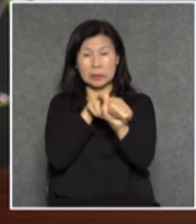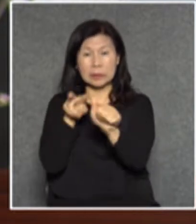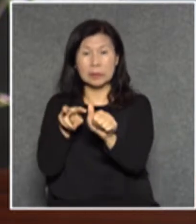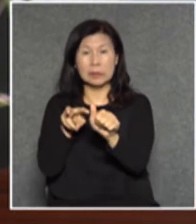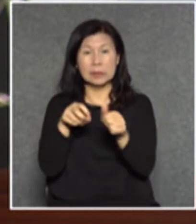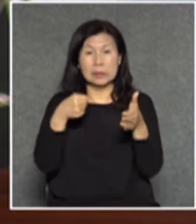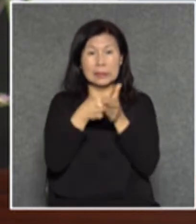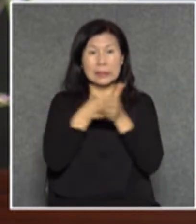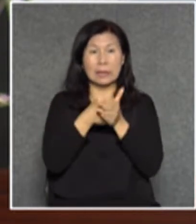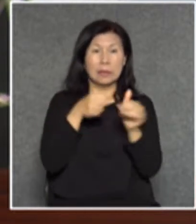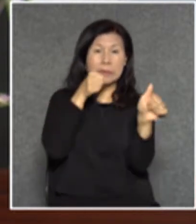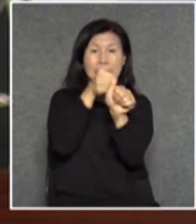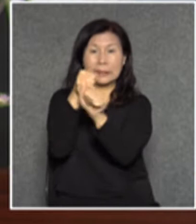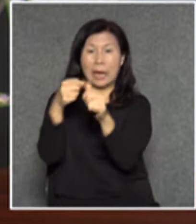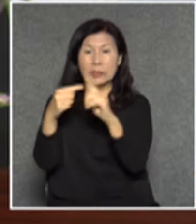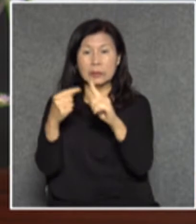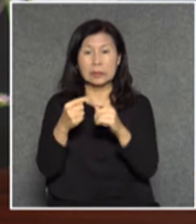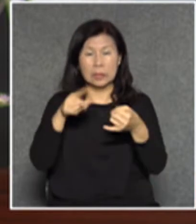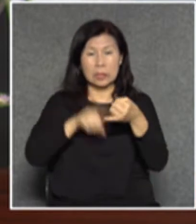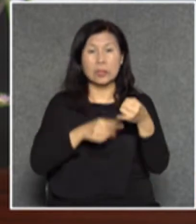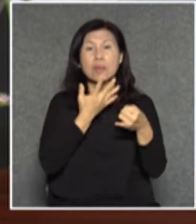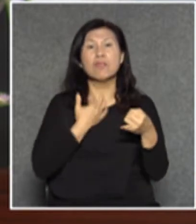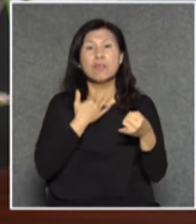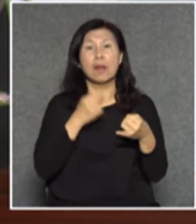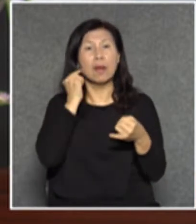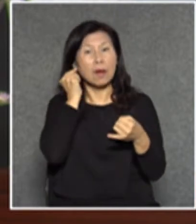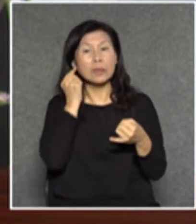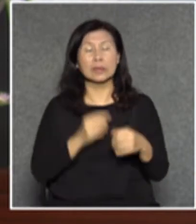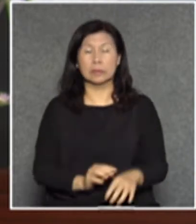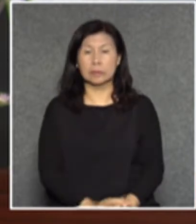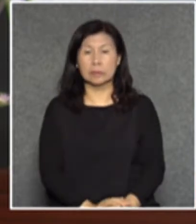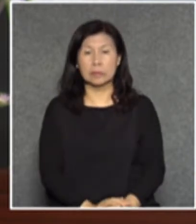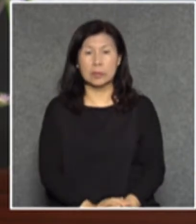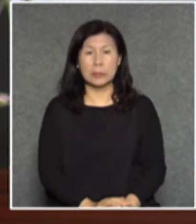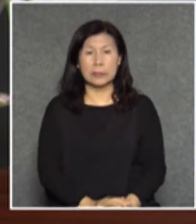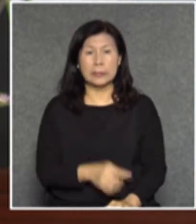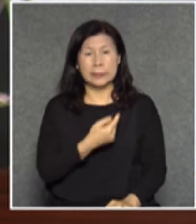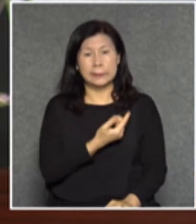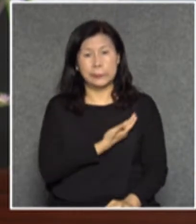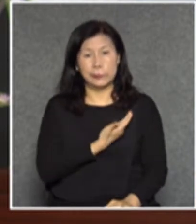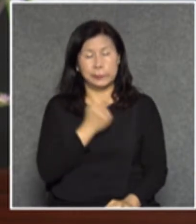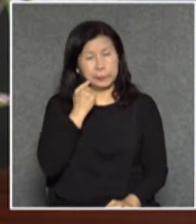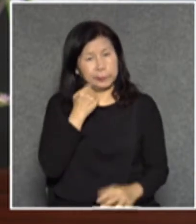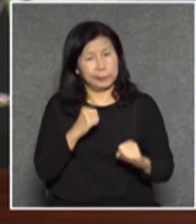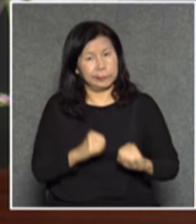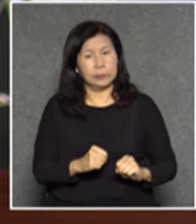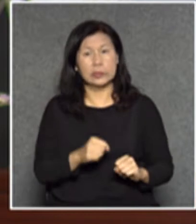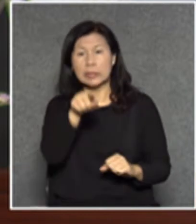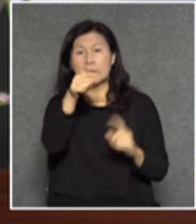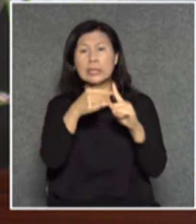去打那些人，被人家非禮的女性，那種堅毅啊？你什麼人來的？